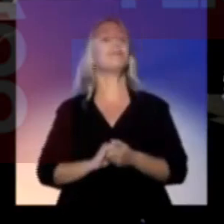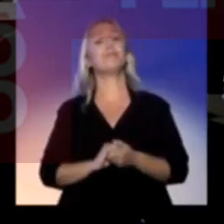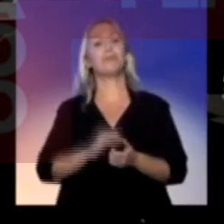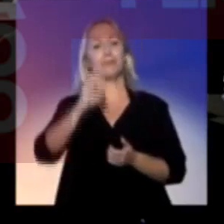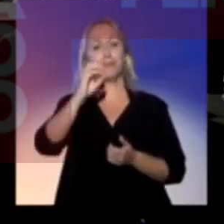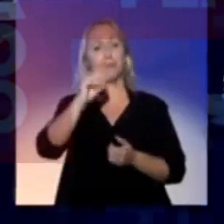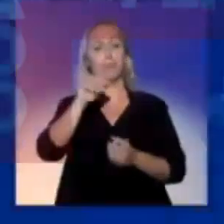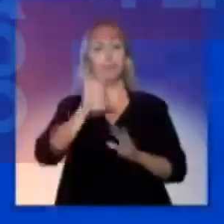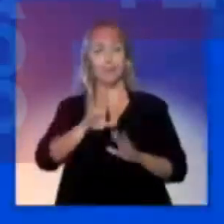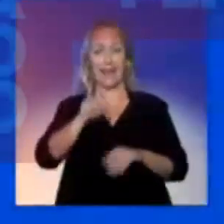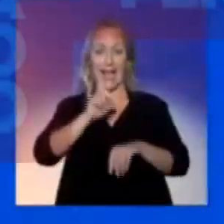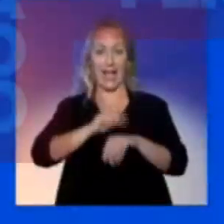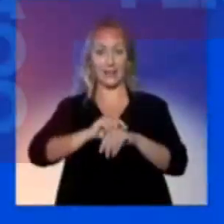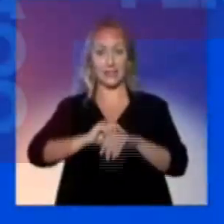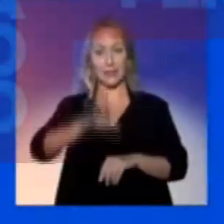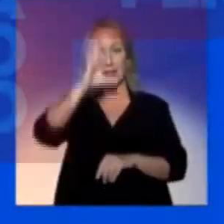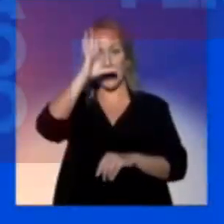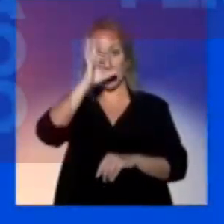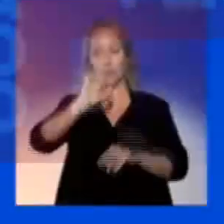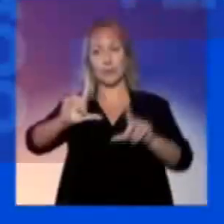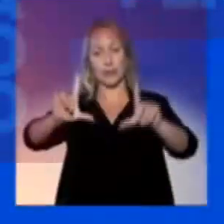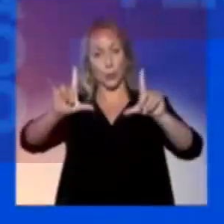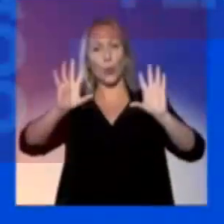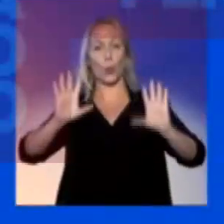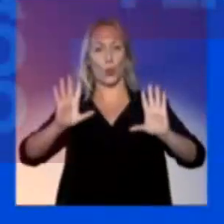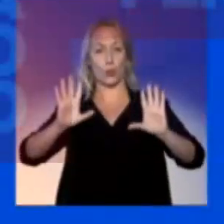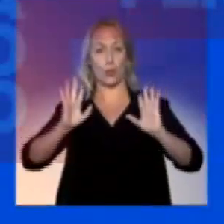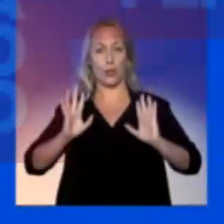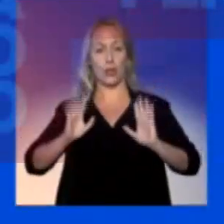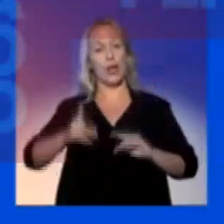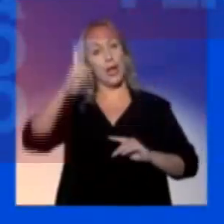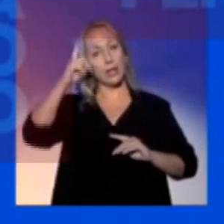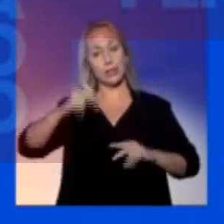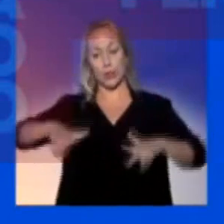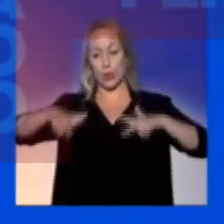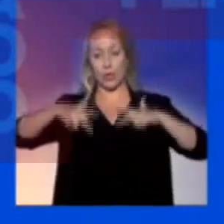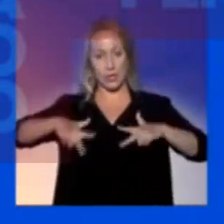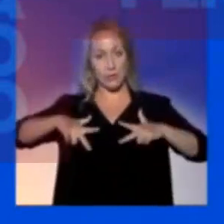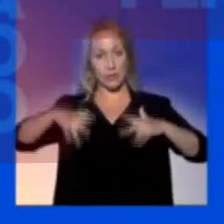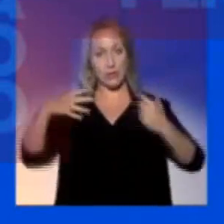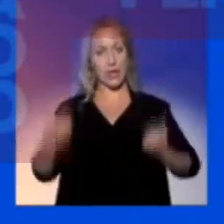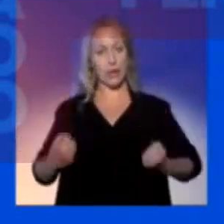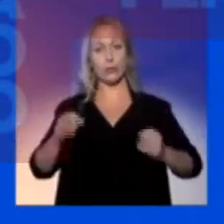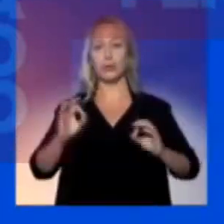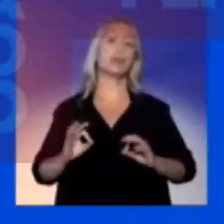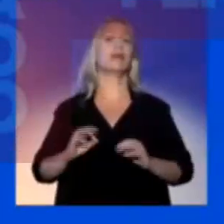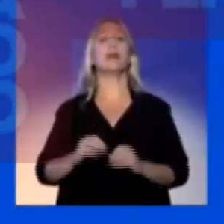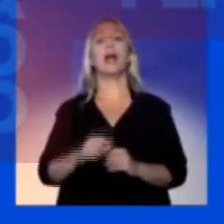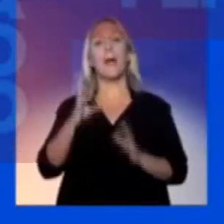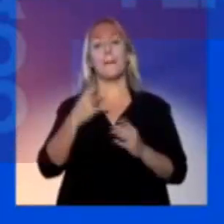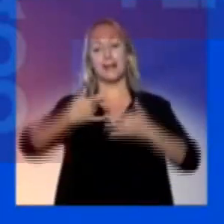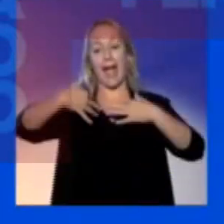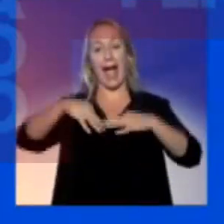δεν έχω αυταπάτες. Είμαι αρκετά έμπειρος στην πολιτική να ξέρω ότι οι κυβερνήσεις έχουν συχνά ένα μήνα του μέλη τους.